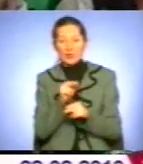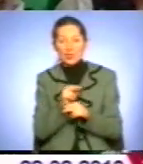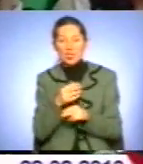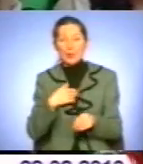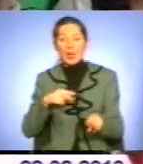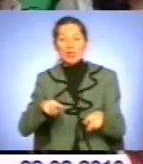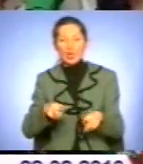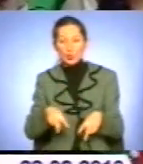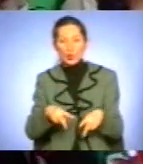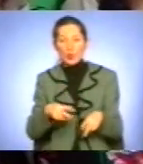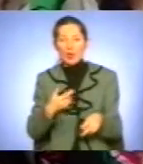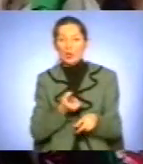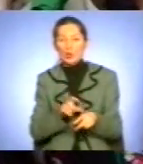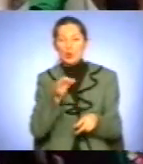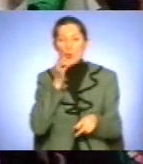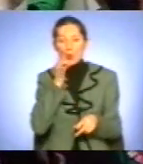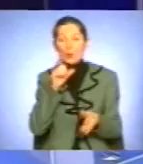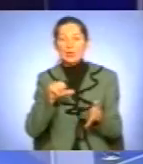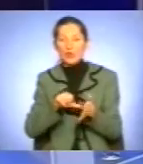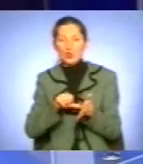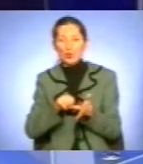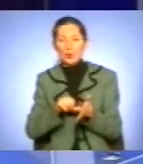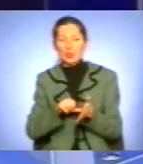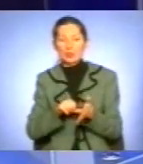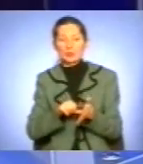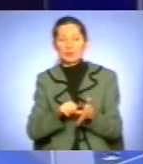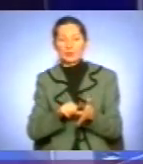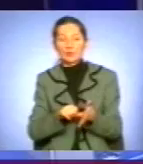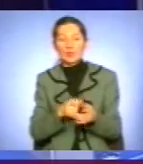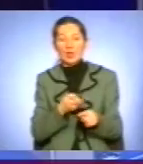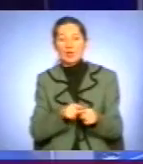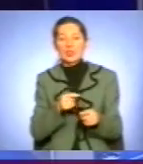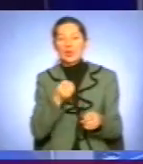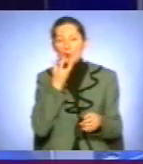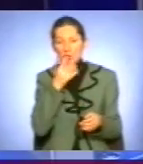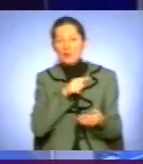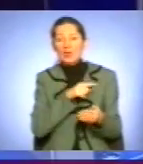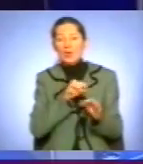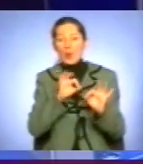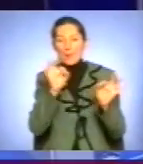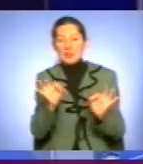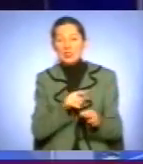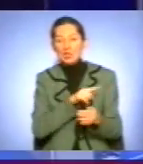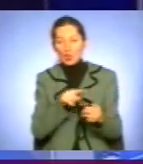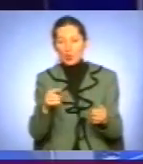танцюємо, і нам дуже подобається виступати. На цій позитивній мистецькій ноті